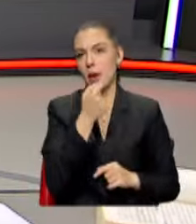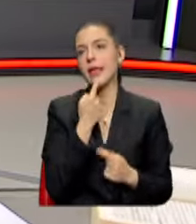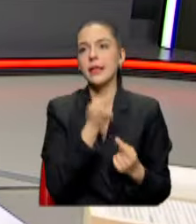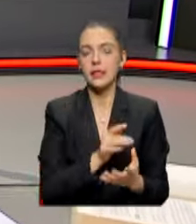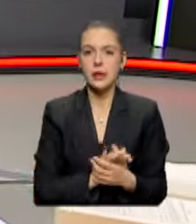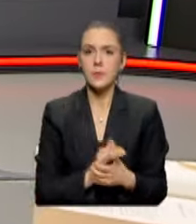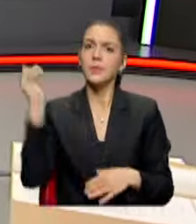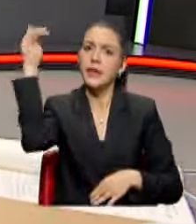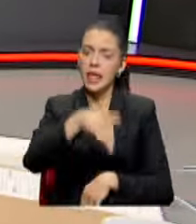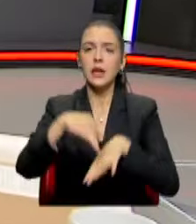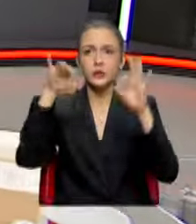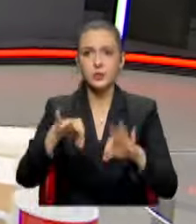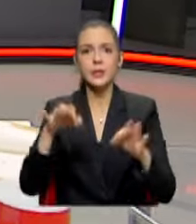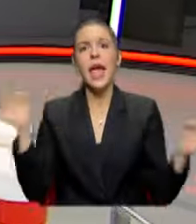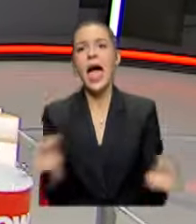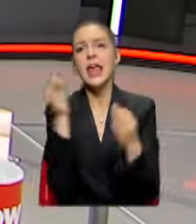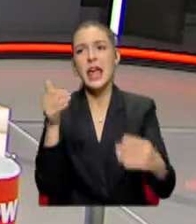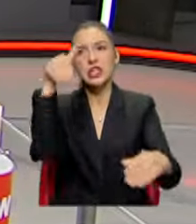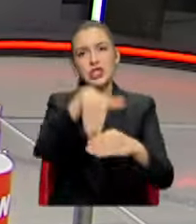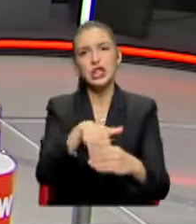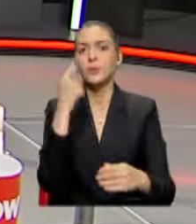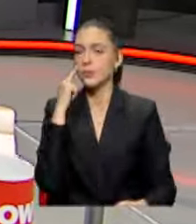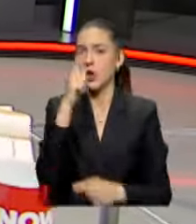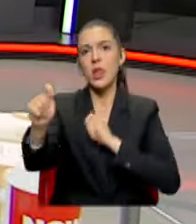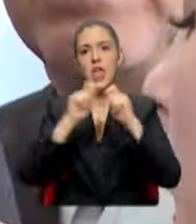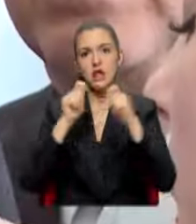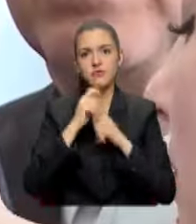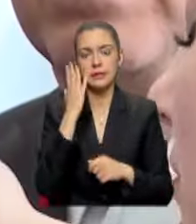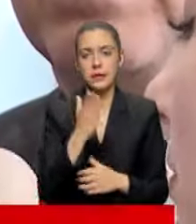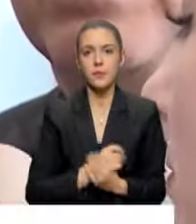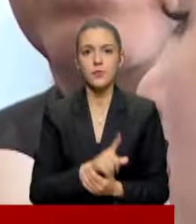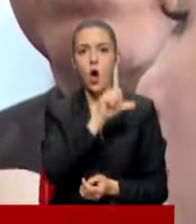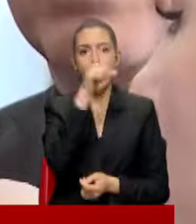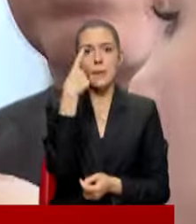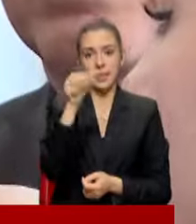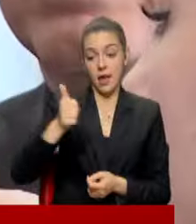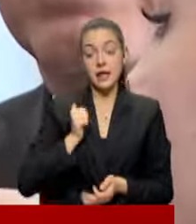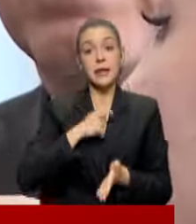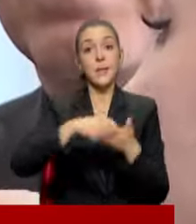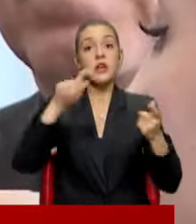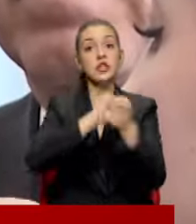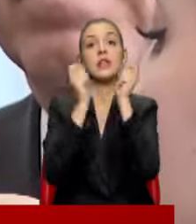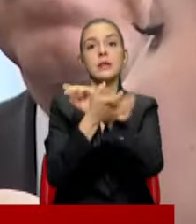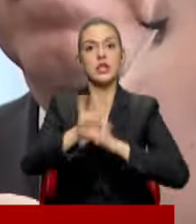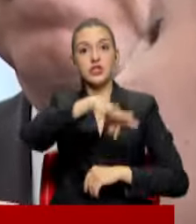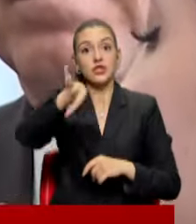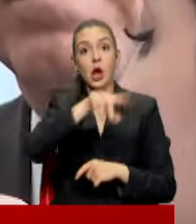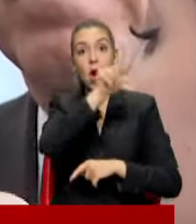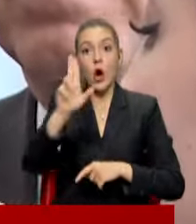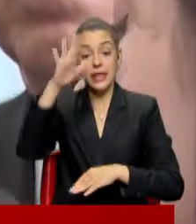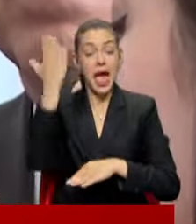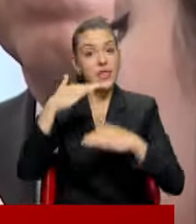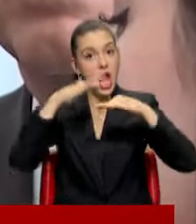gelelim şimdi erken seçim tartışmasına 10.000 L asgari ücreti değiştirmezseniz çaya 17 lira taban fiyat